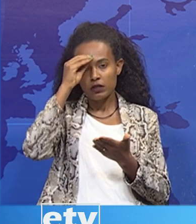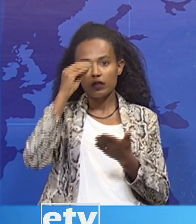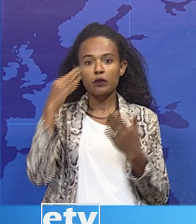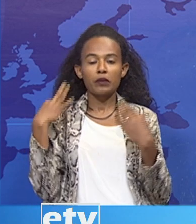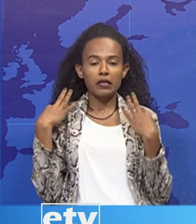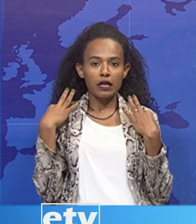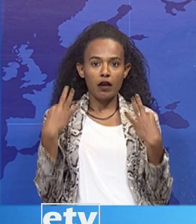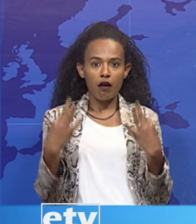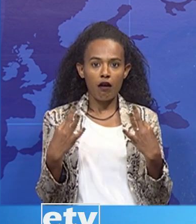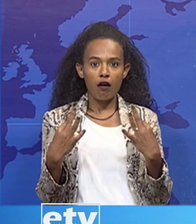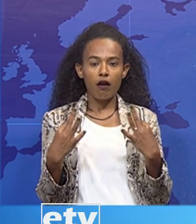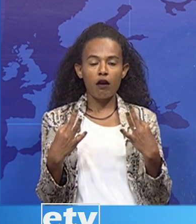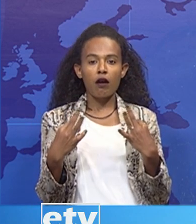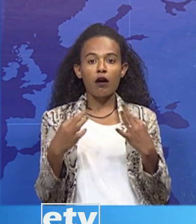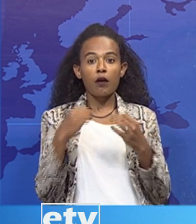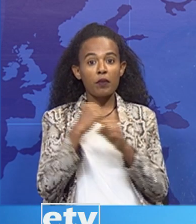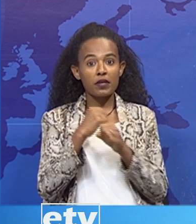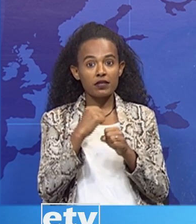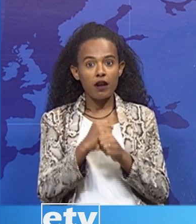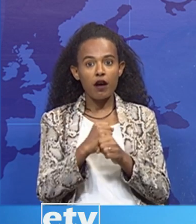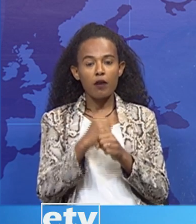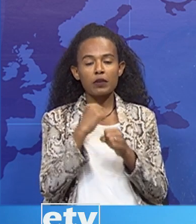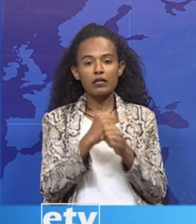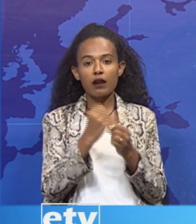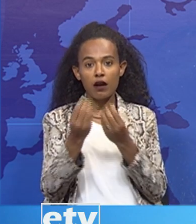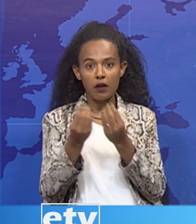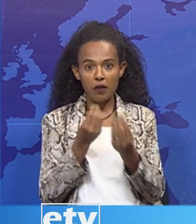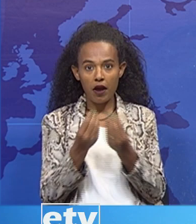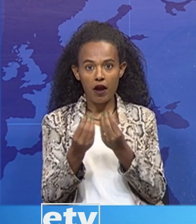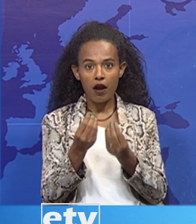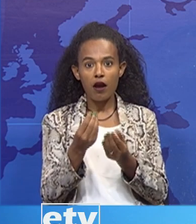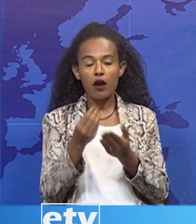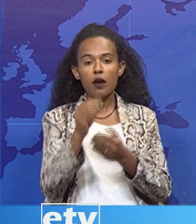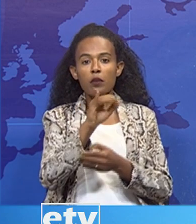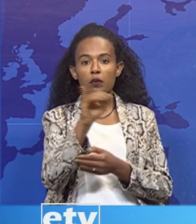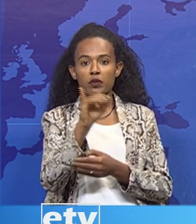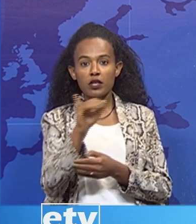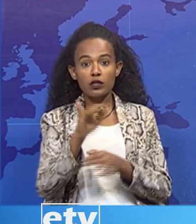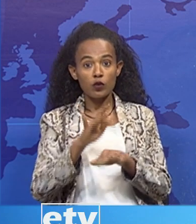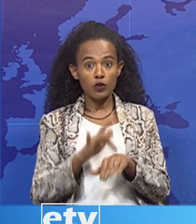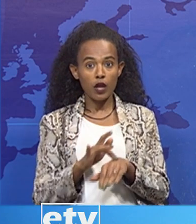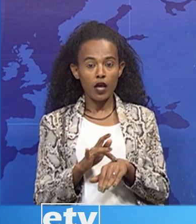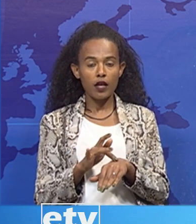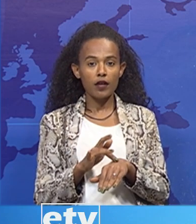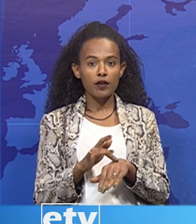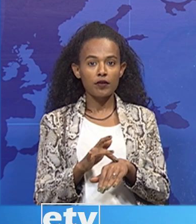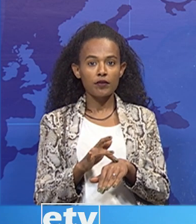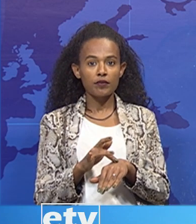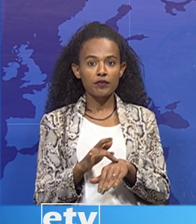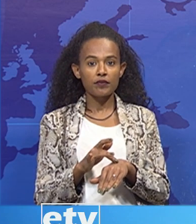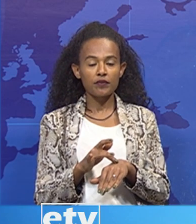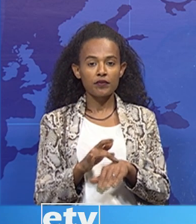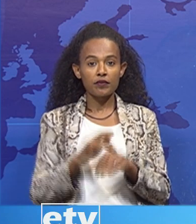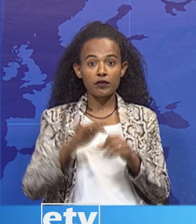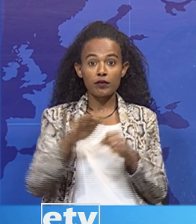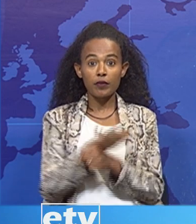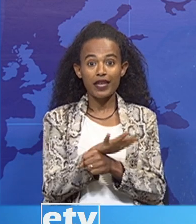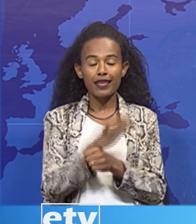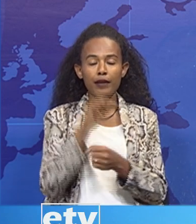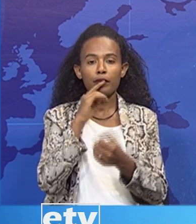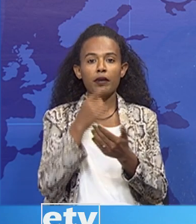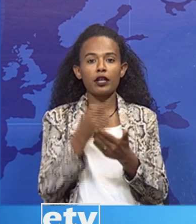በጤና በስራና ስራ ገበያ እና በመሳሰሉት ላይ በቂ